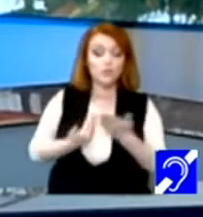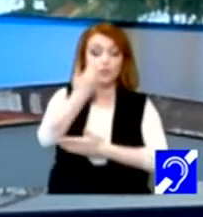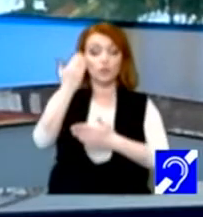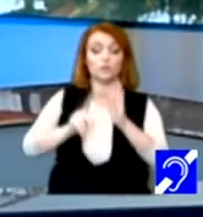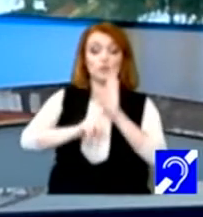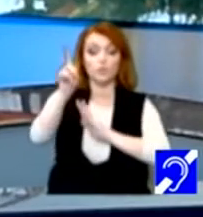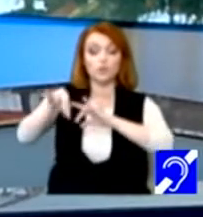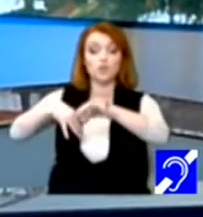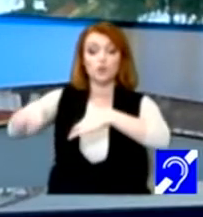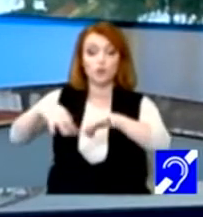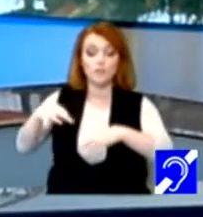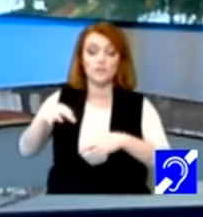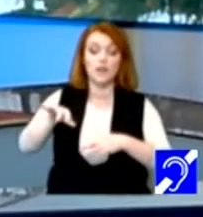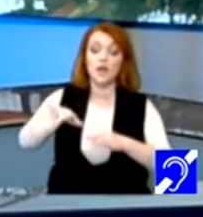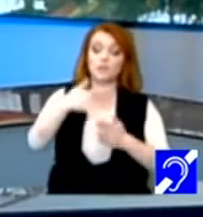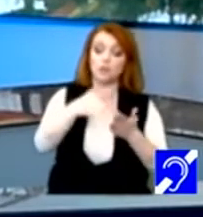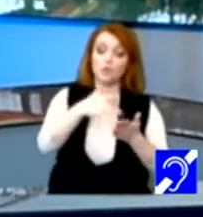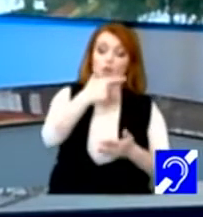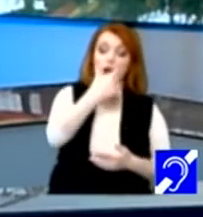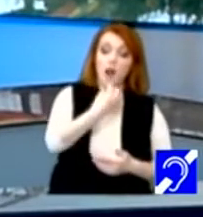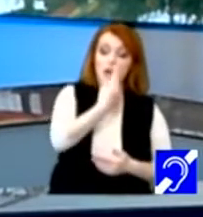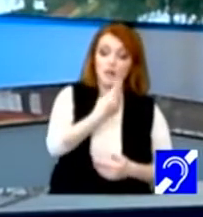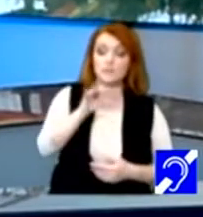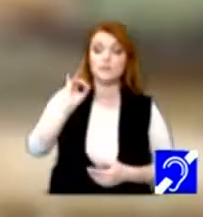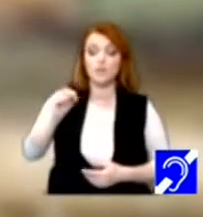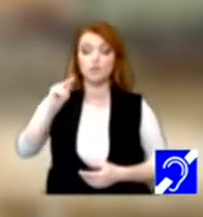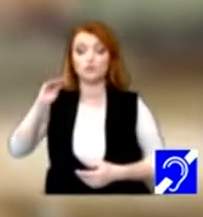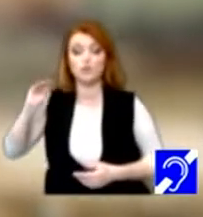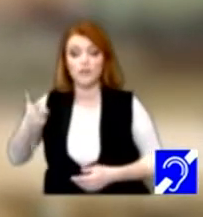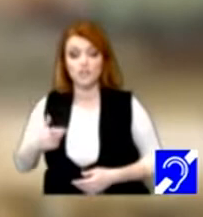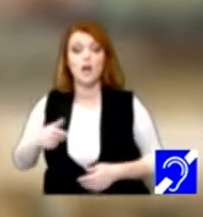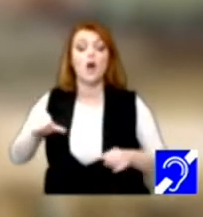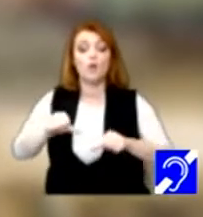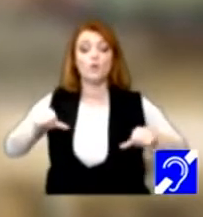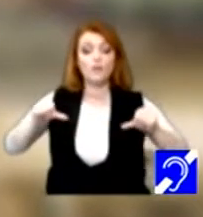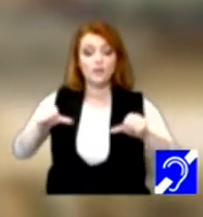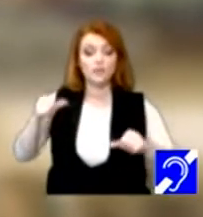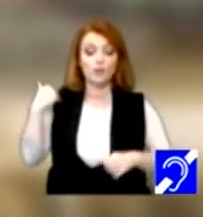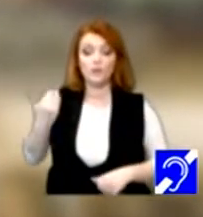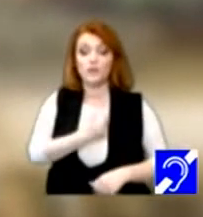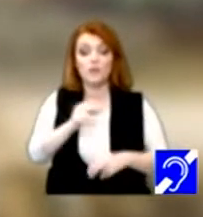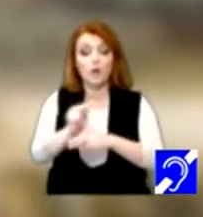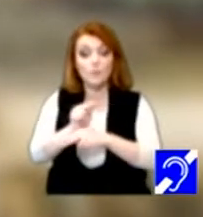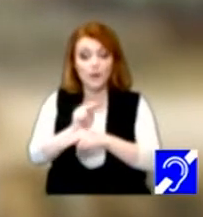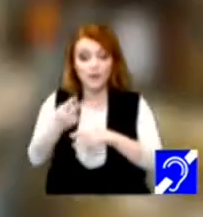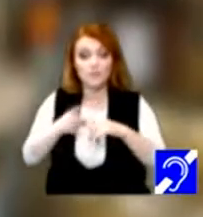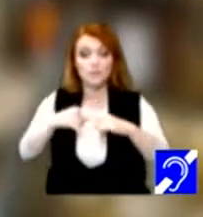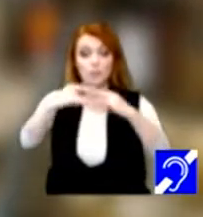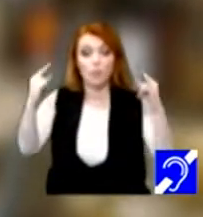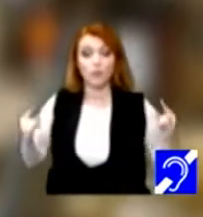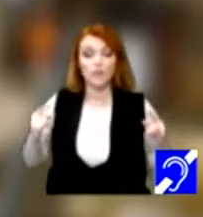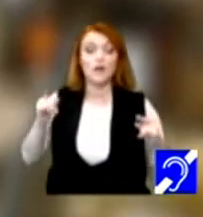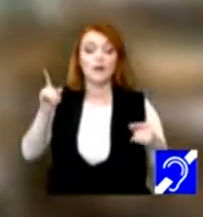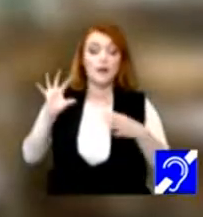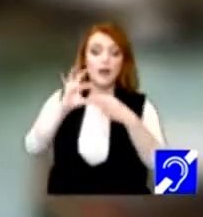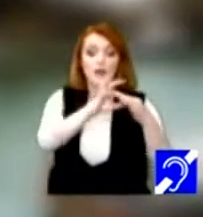între Giurgiulești și Galați peste râul Prut. Și asta pentru că autoritățile de la București au reabilitat podul care face legătura